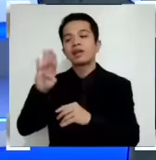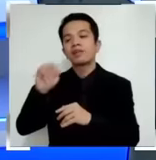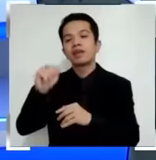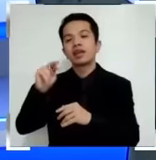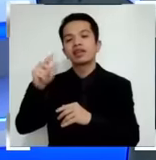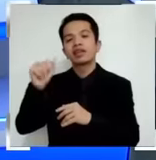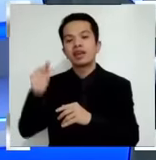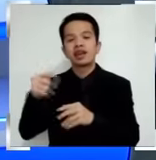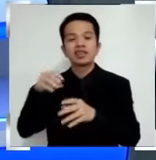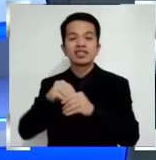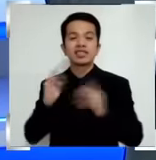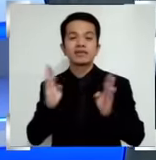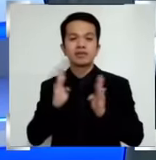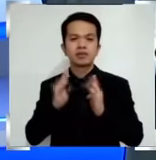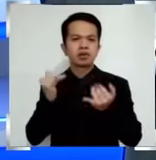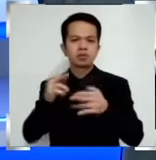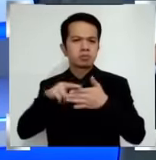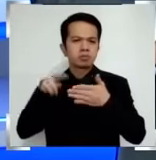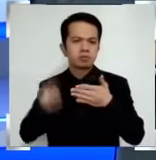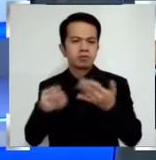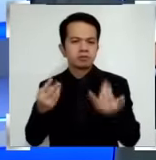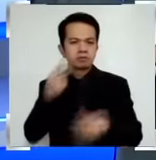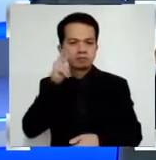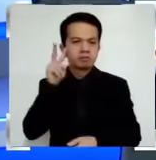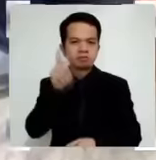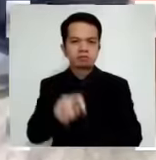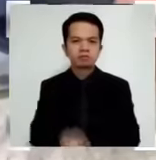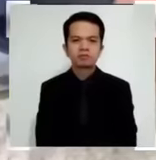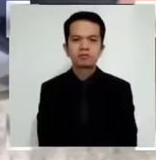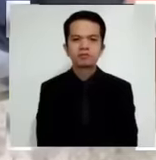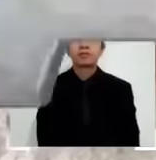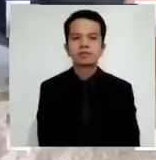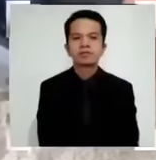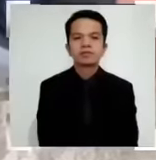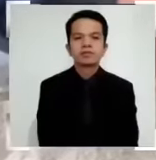ng operasyon sa pagsaksi ni John Consulta.